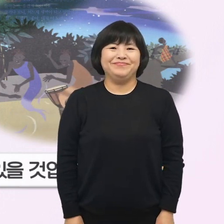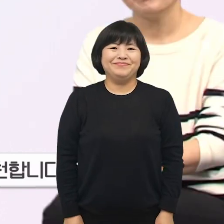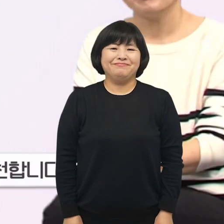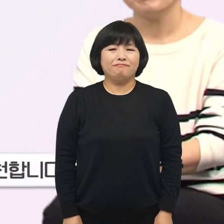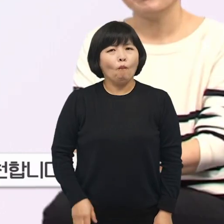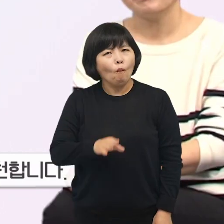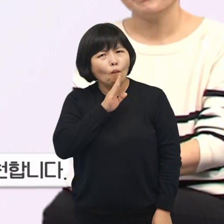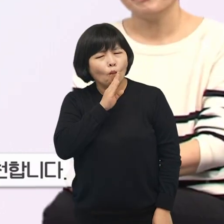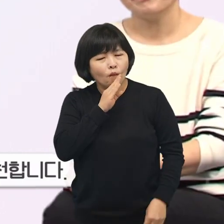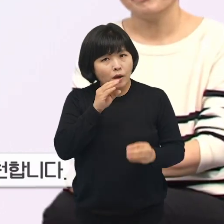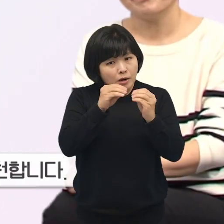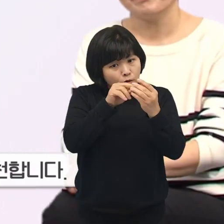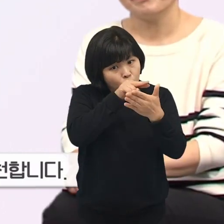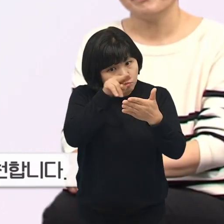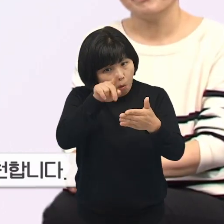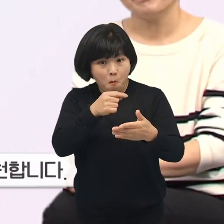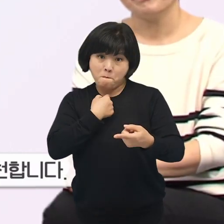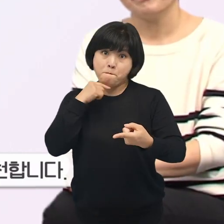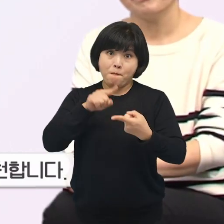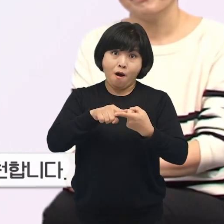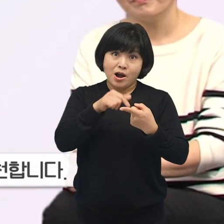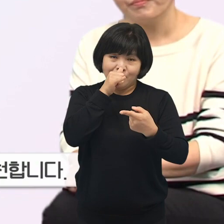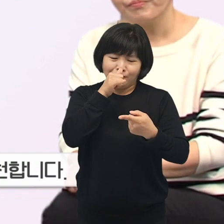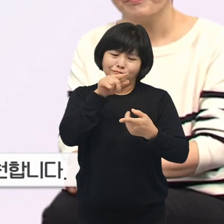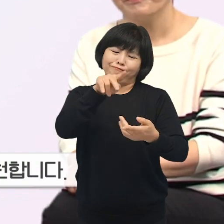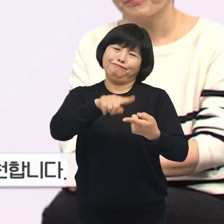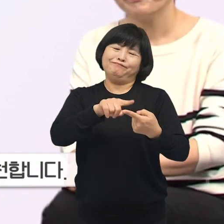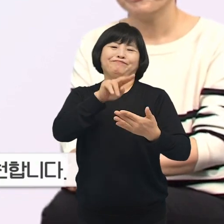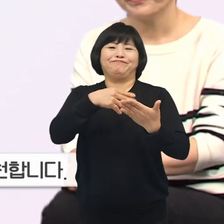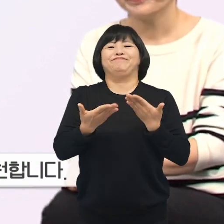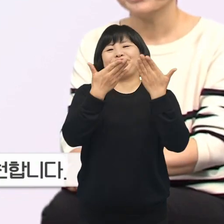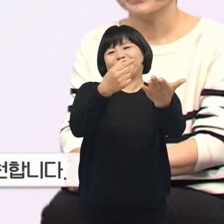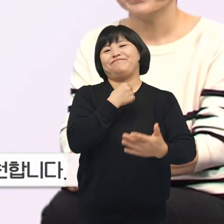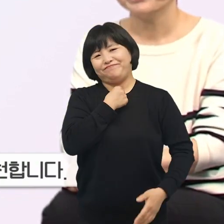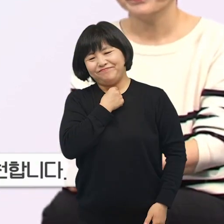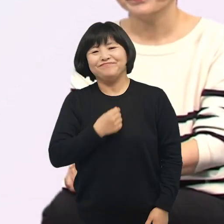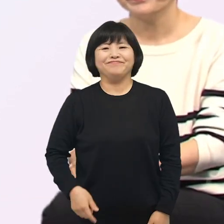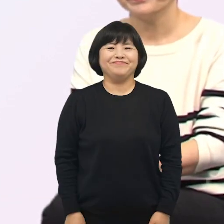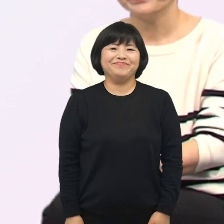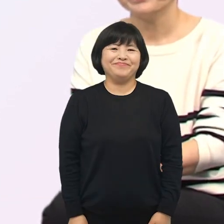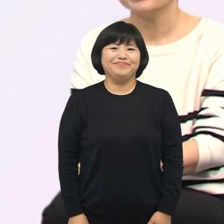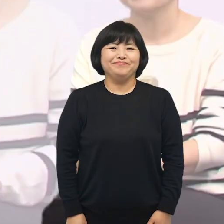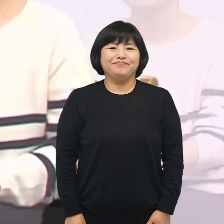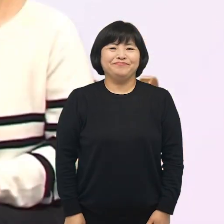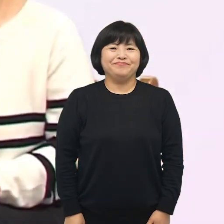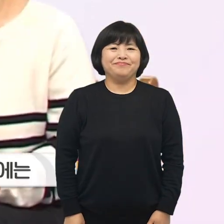것입니다. 그러한 점에서 저는 이 글귀를 추천해드리고 싶습니다.